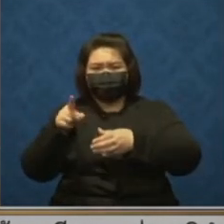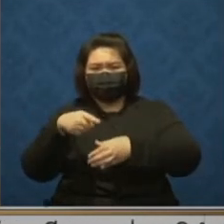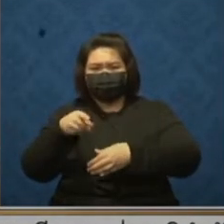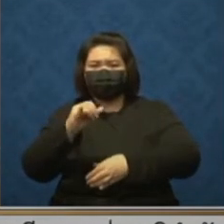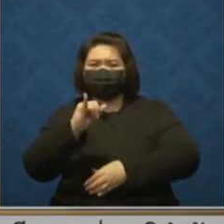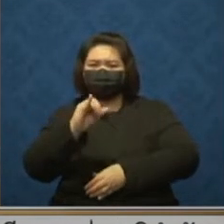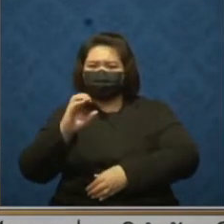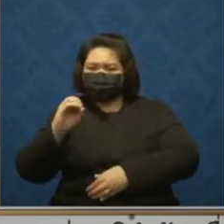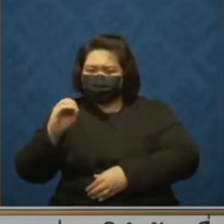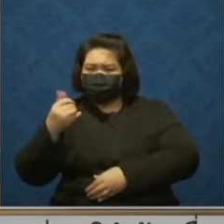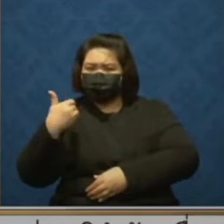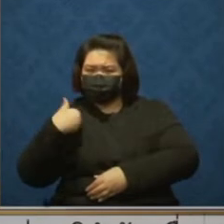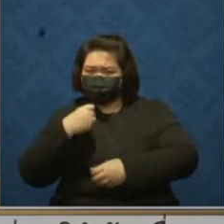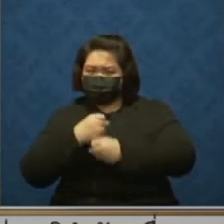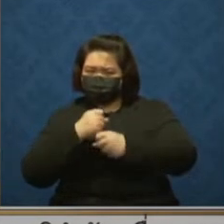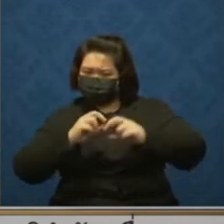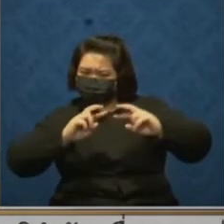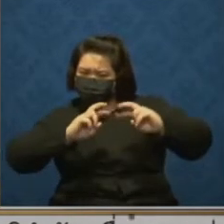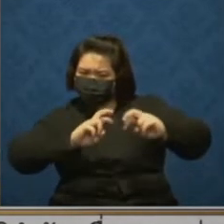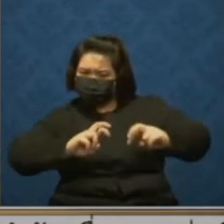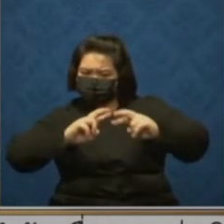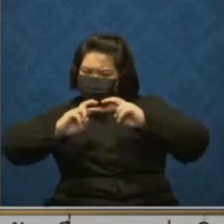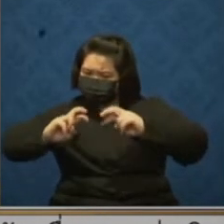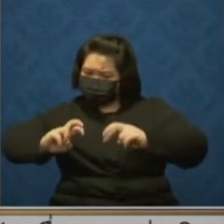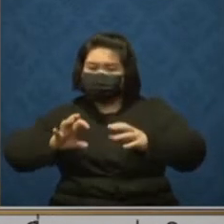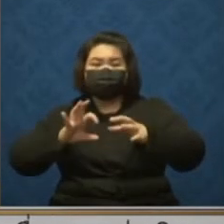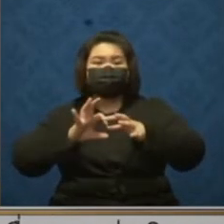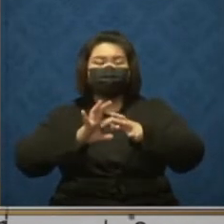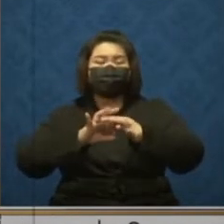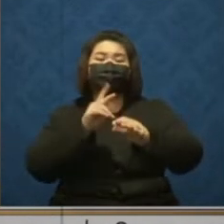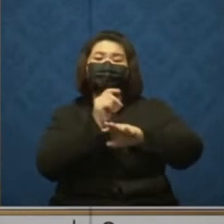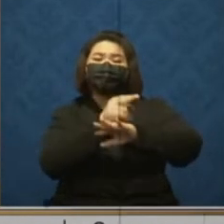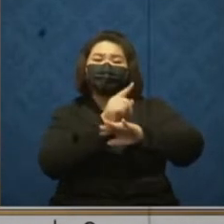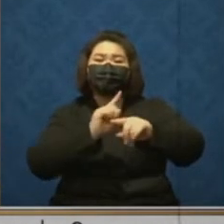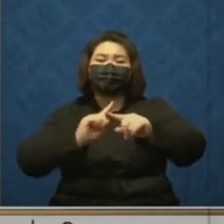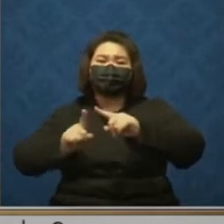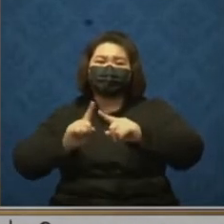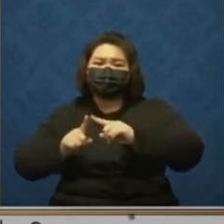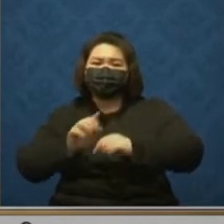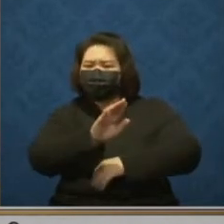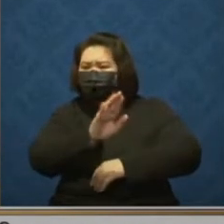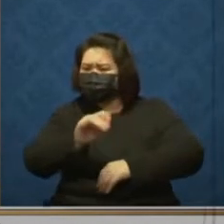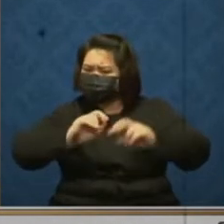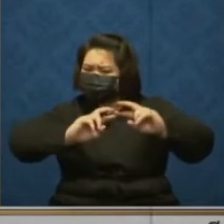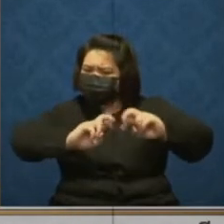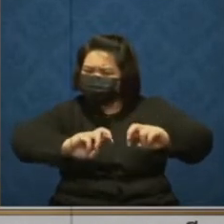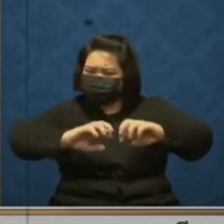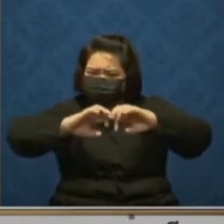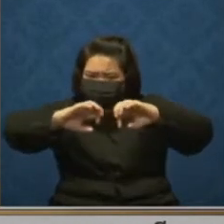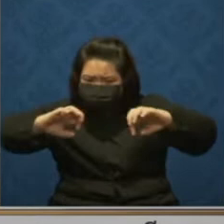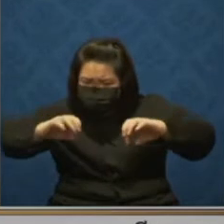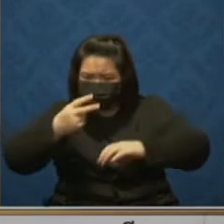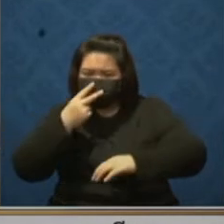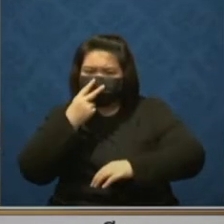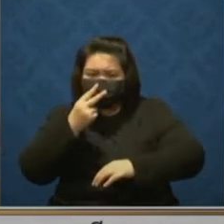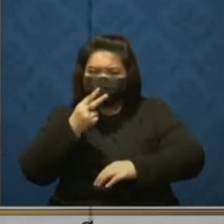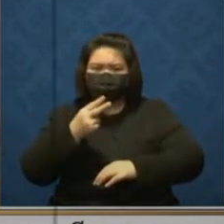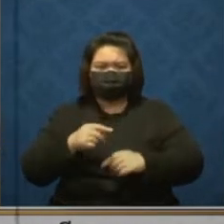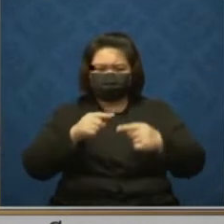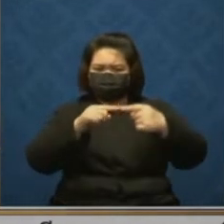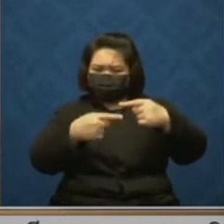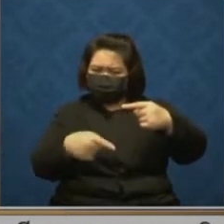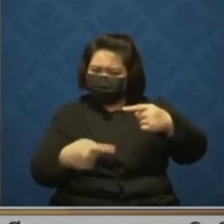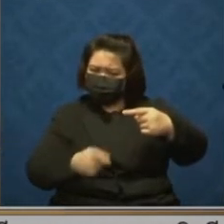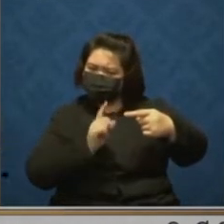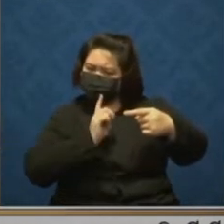กองทัพที่มีภารกิจในการสอบแดง Social Mediaของพี่น้องประชาชนที่เห็นต่างกับรัฐบาลคอยเข้าไปคอมเม้นด่า